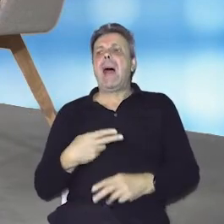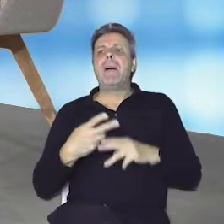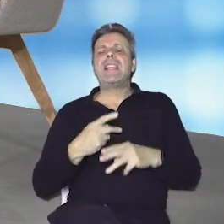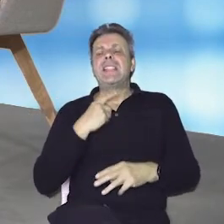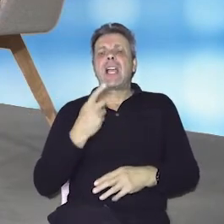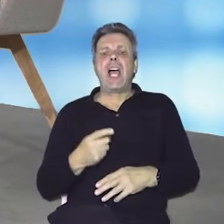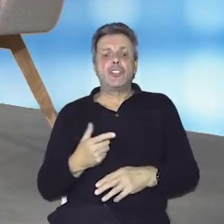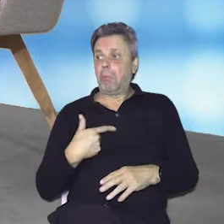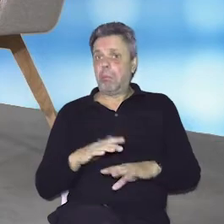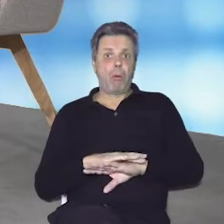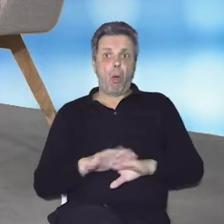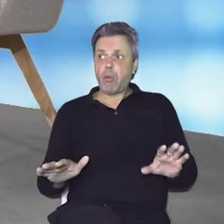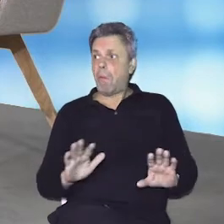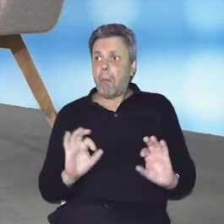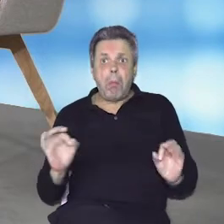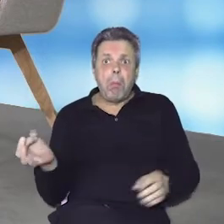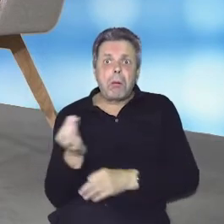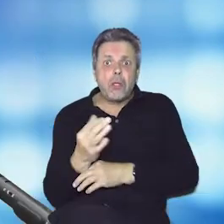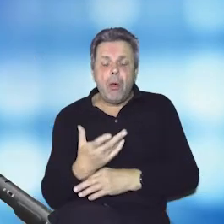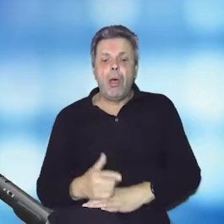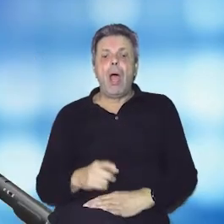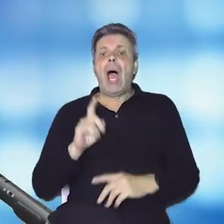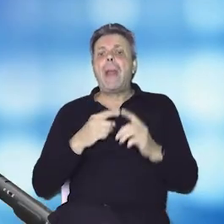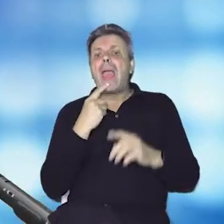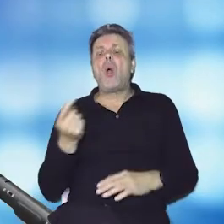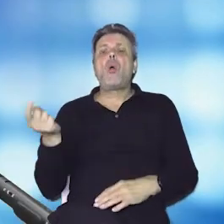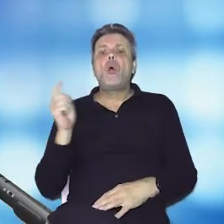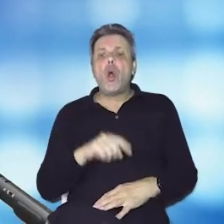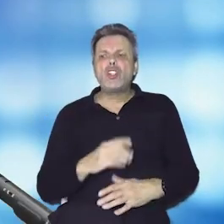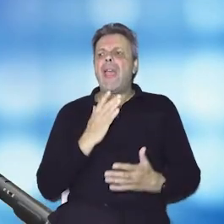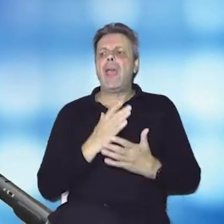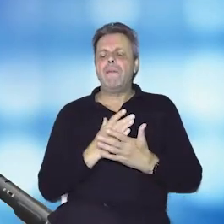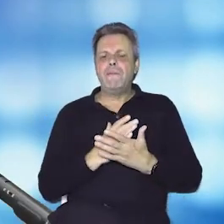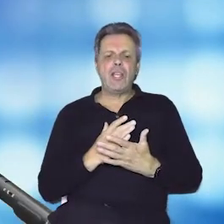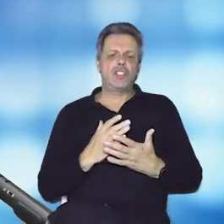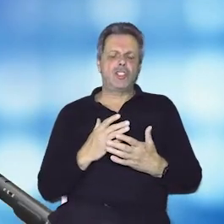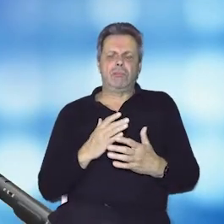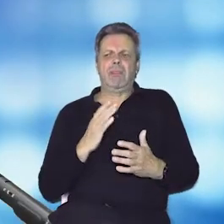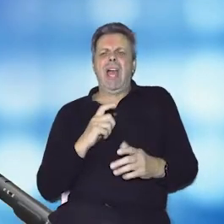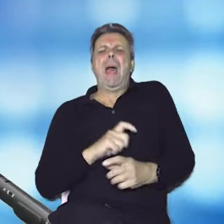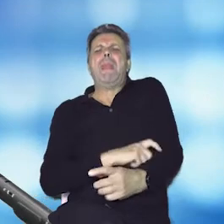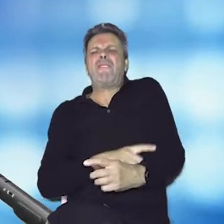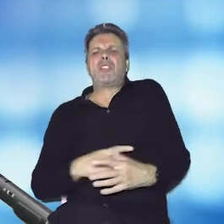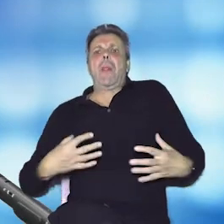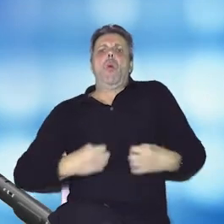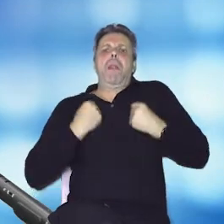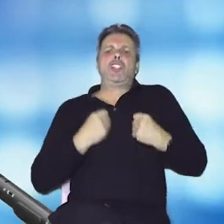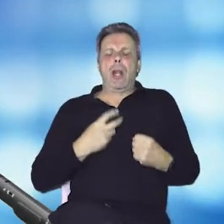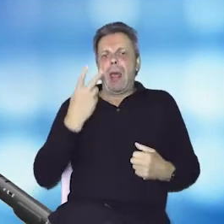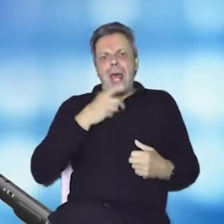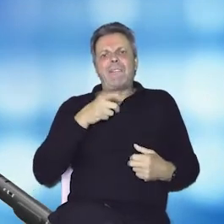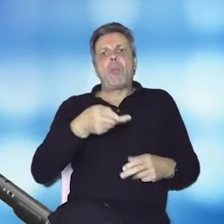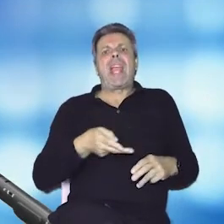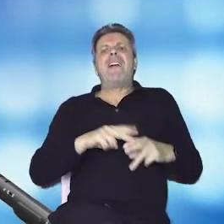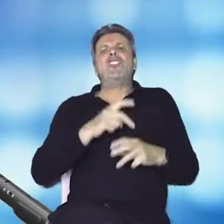kaže, pa zar je već gotovo? Mm-hmm. Nekad neko ko već dođe ekscitiran, ko je nervozan, ko je uplašen, njega naravno da